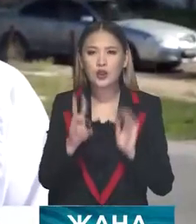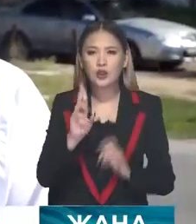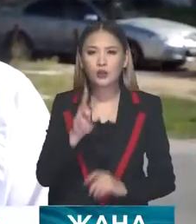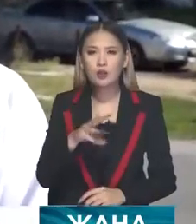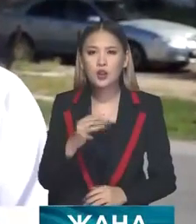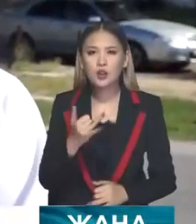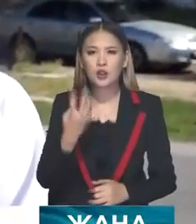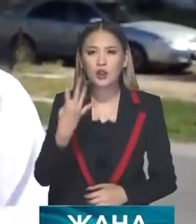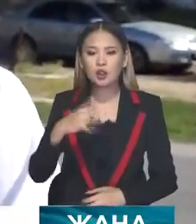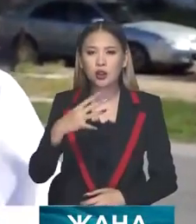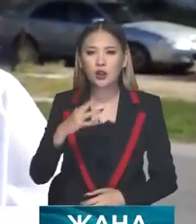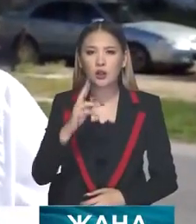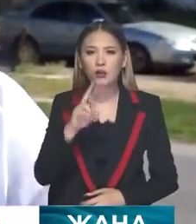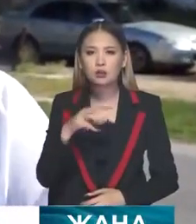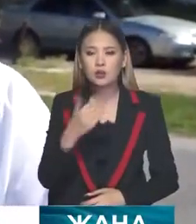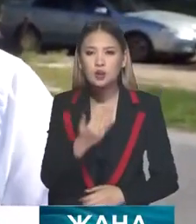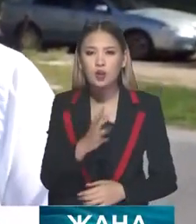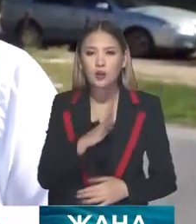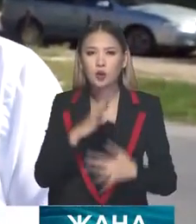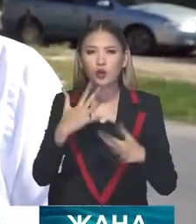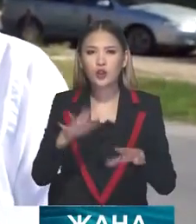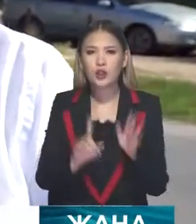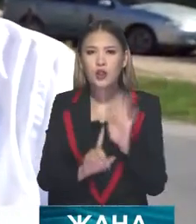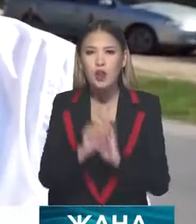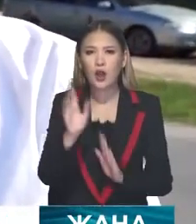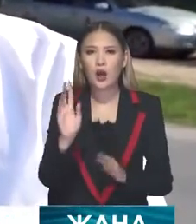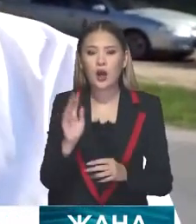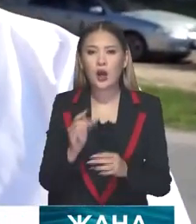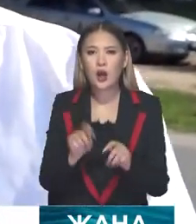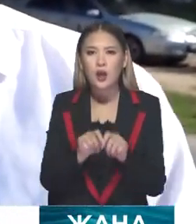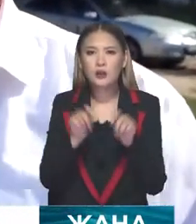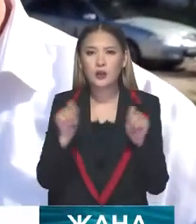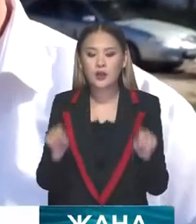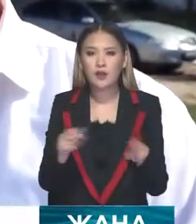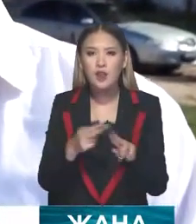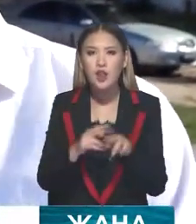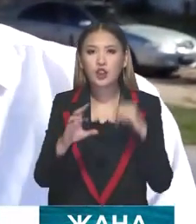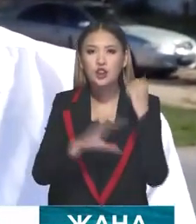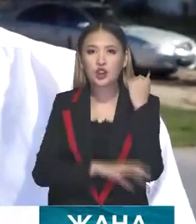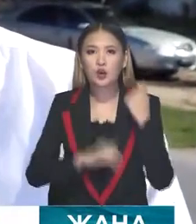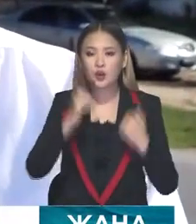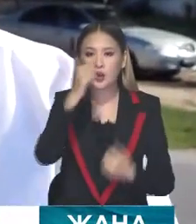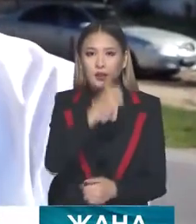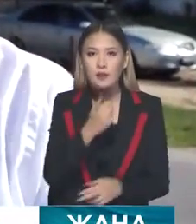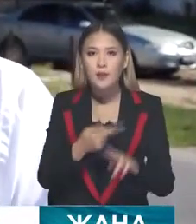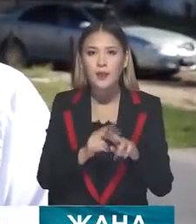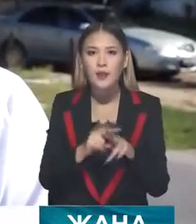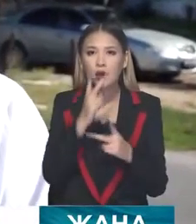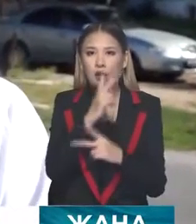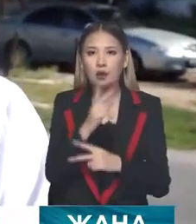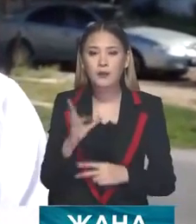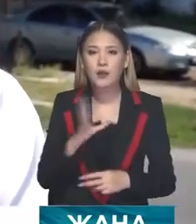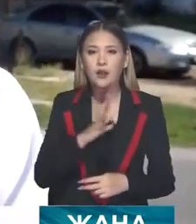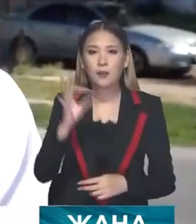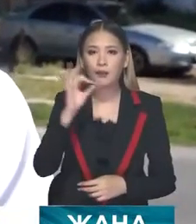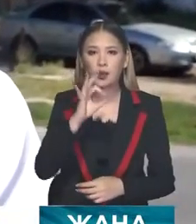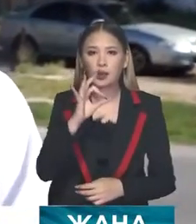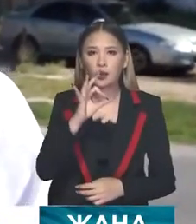шақырымын мана кестесіне ашқан. Және жыл соңына дейін мүмкіндігіне қарай мердігер